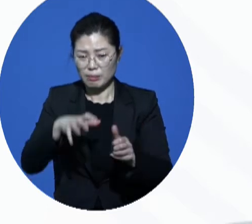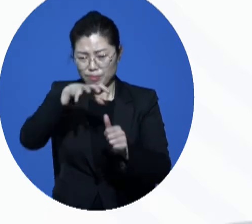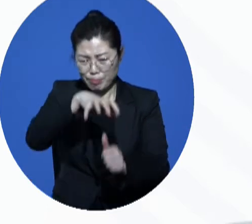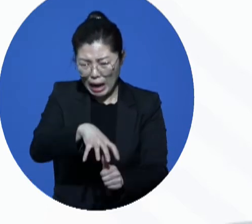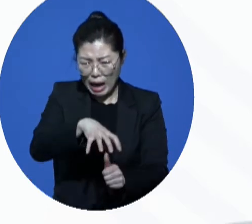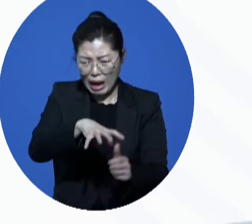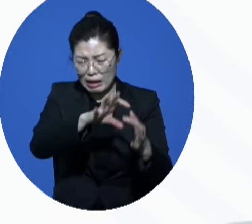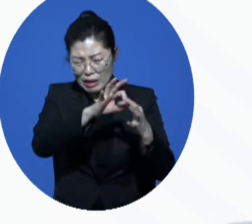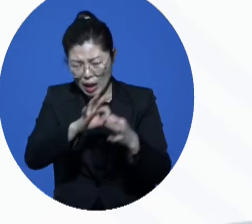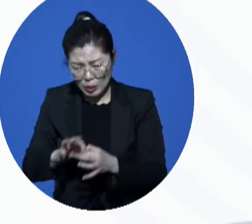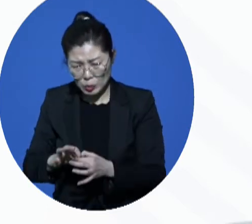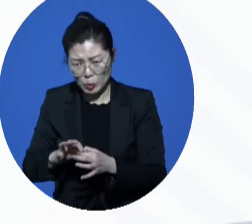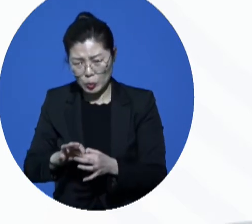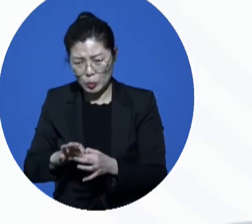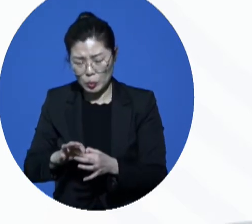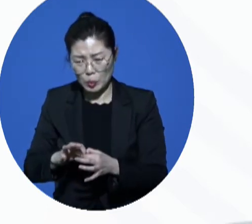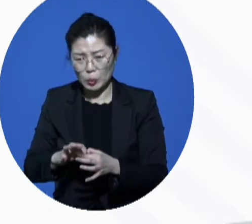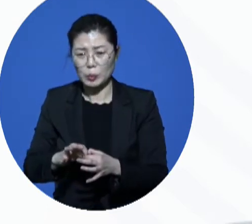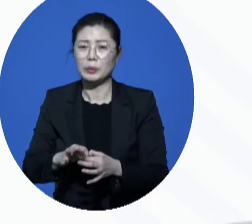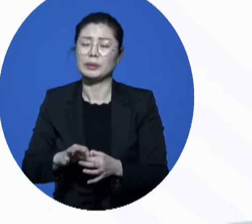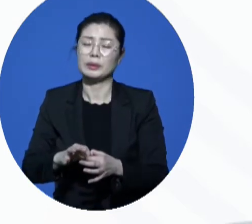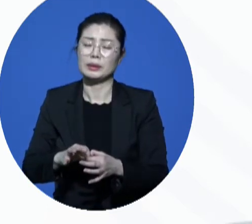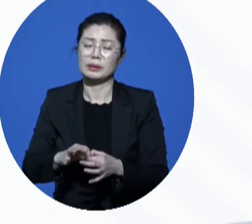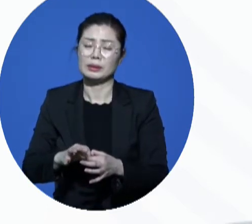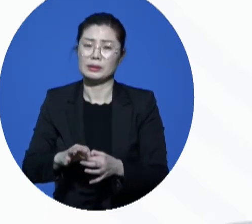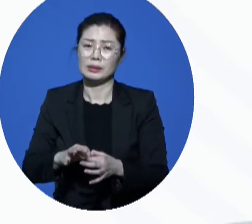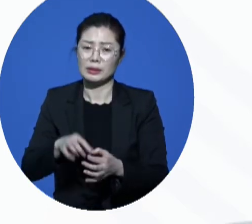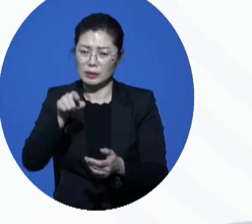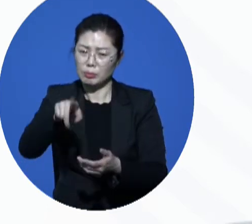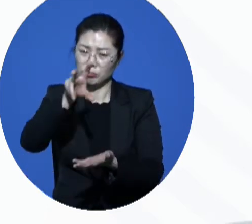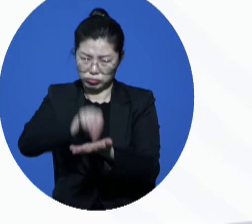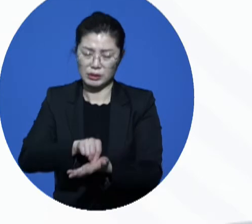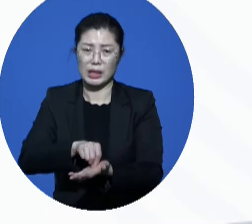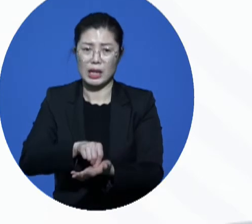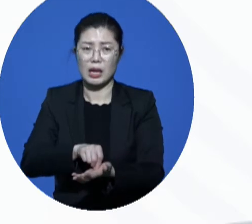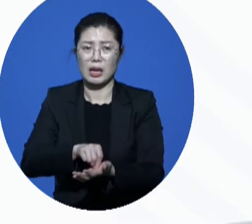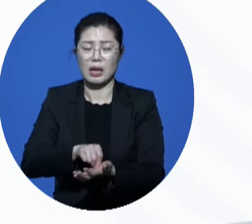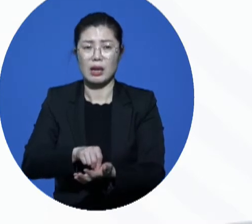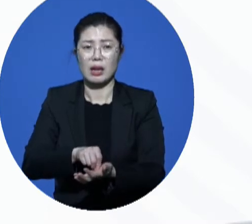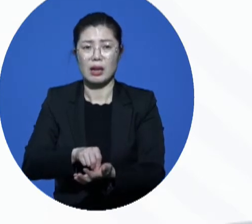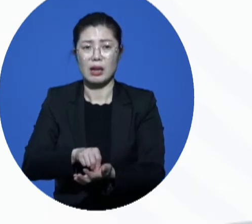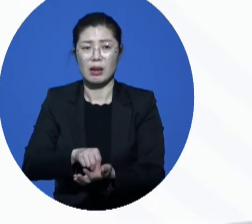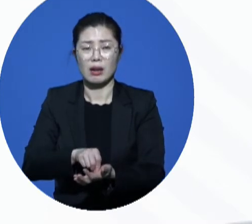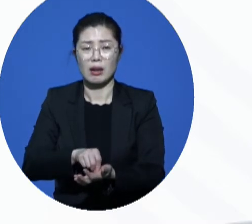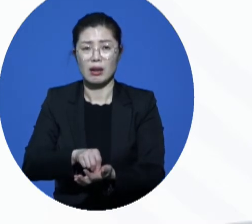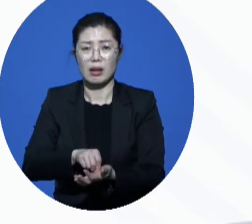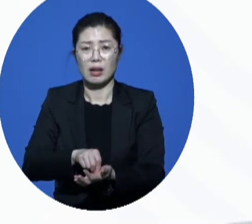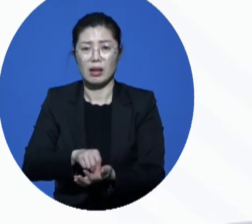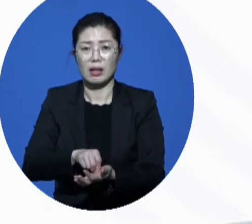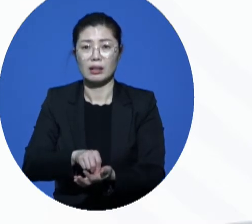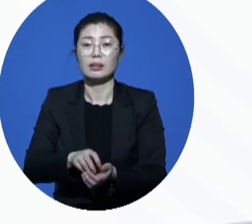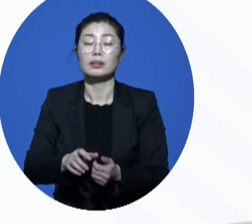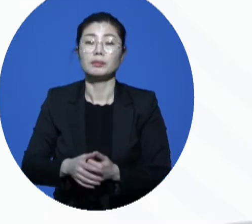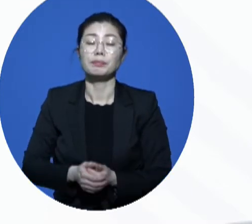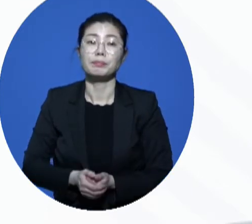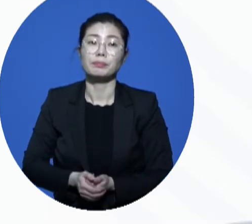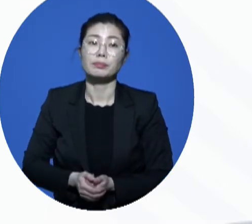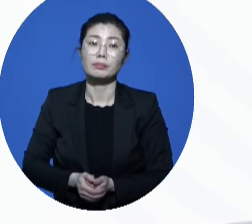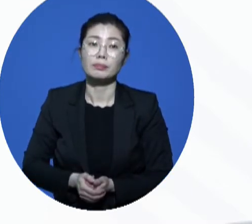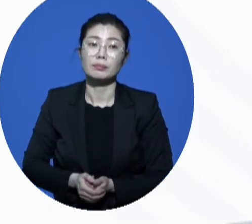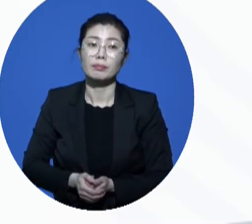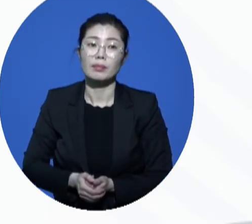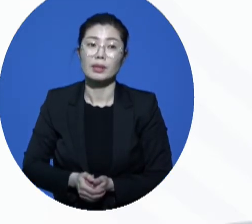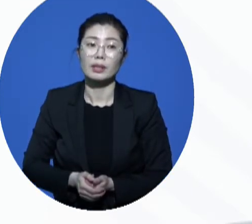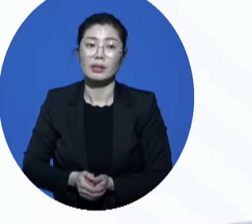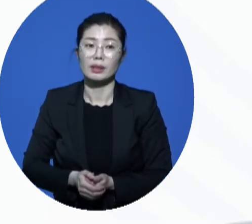만드는 구조에 대해서 지적하려고 합니다. 그러니까 모든 행정, 물리적인 구조, 담론, 그리고 이